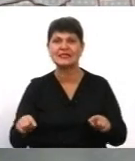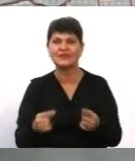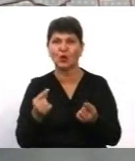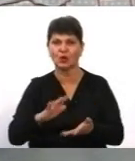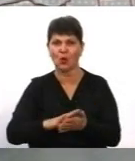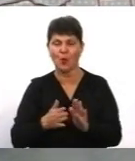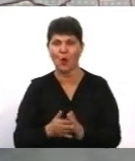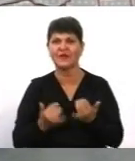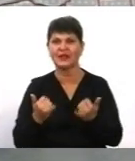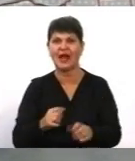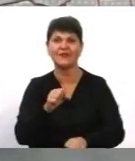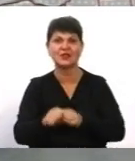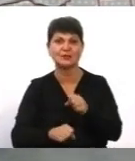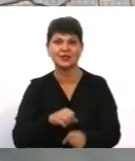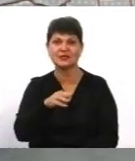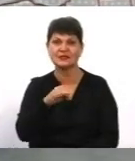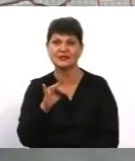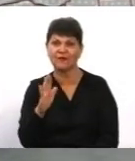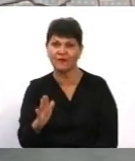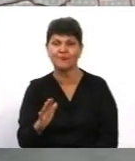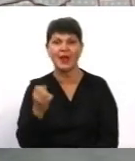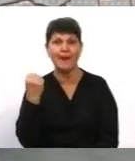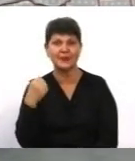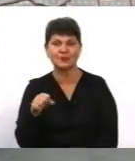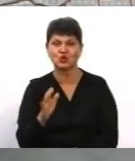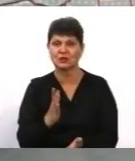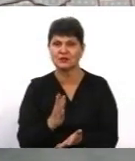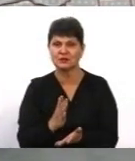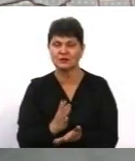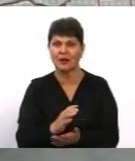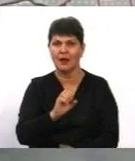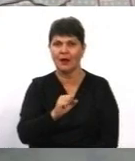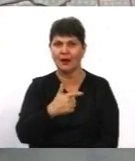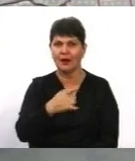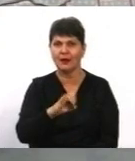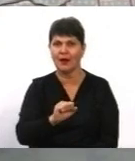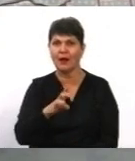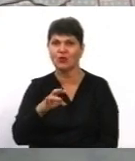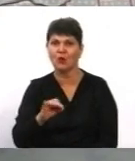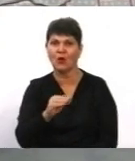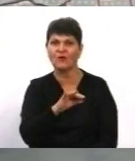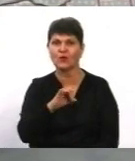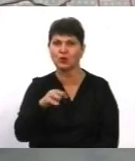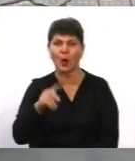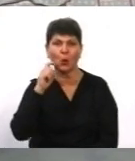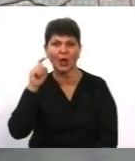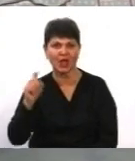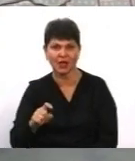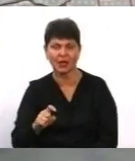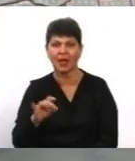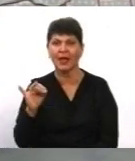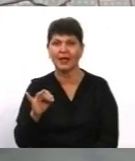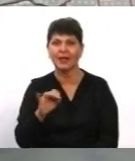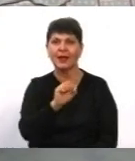для велосипедистів. Переможцями стала Agrana Fruit Україна і